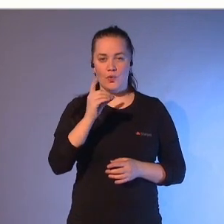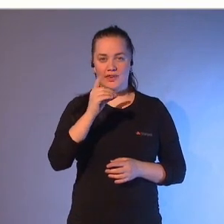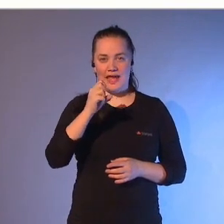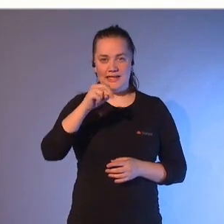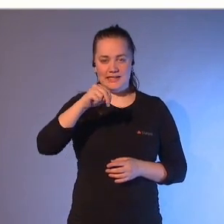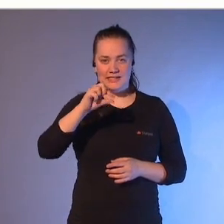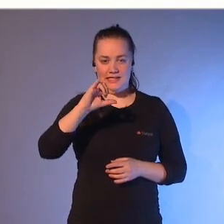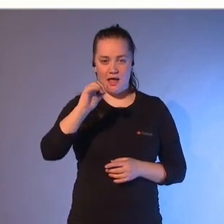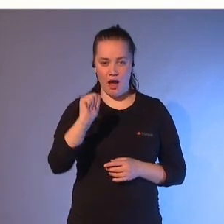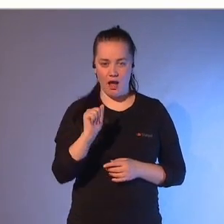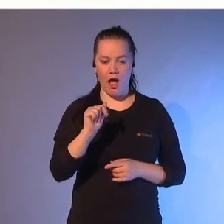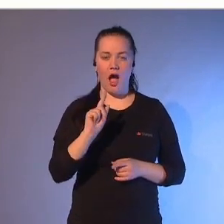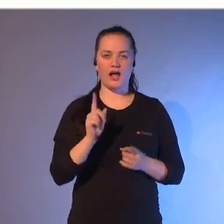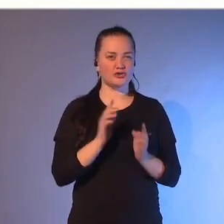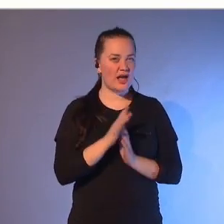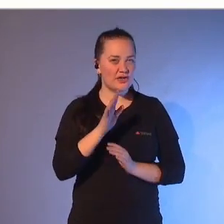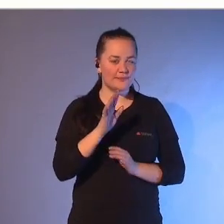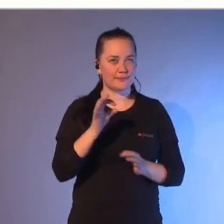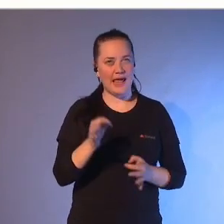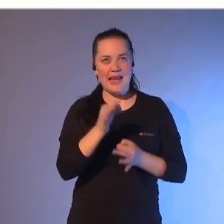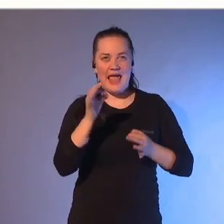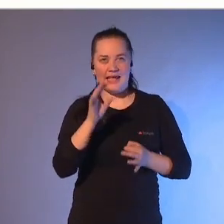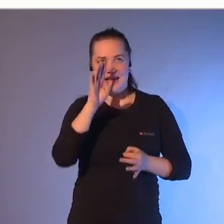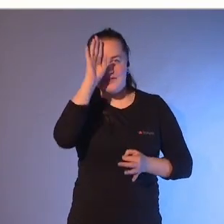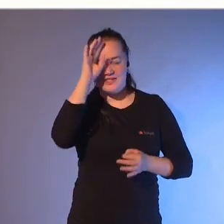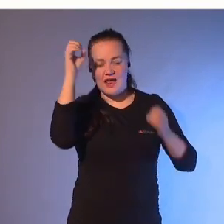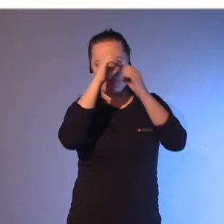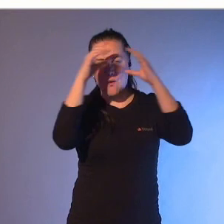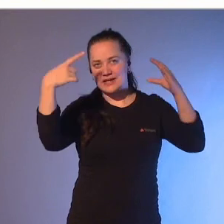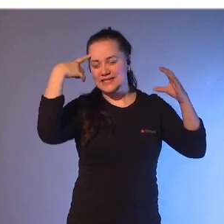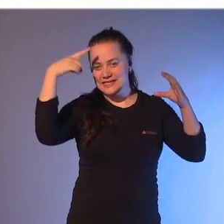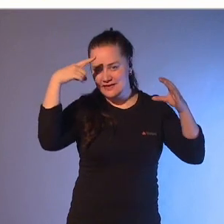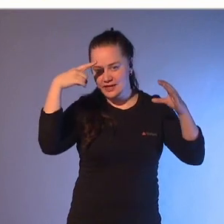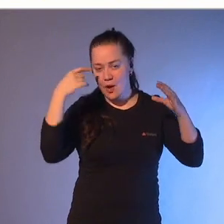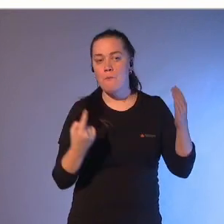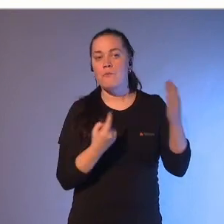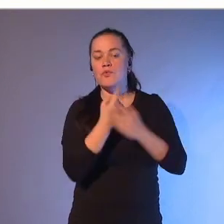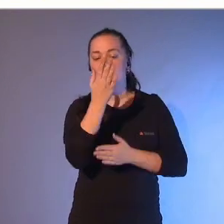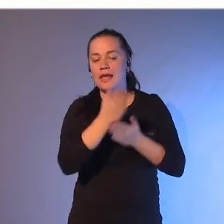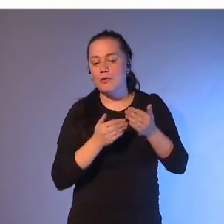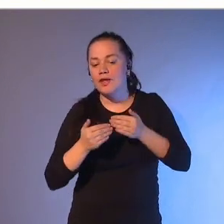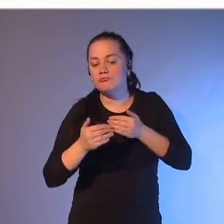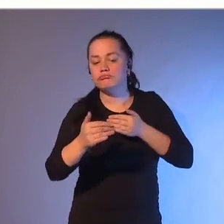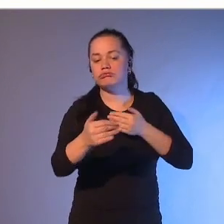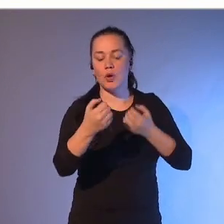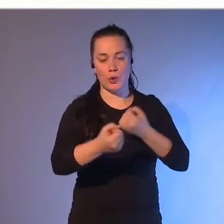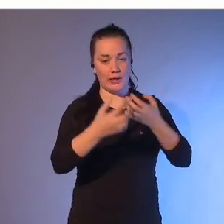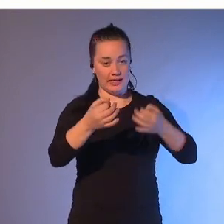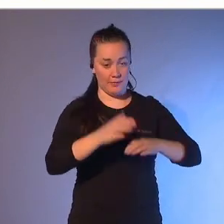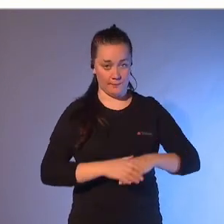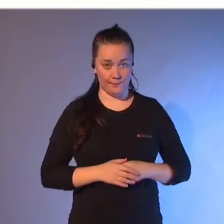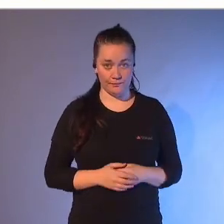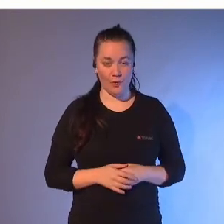med å ha en lekende fantasi, ha forestillingsevne og mulige måter. Og det er kanskje